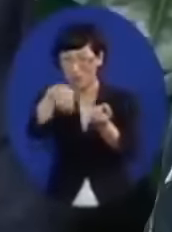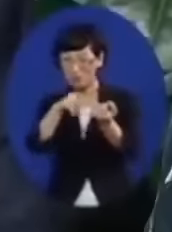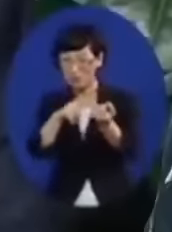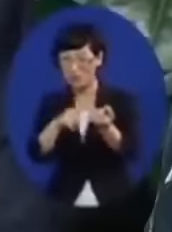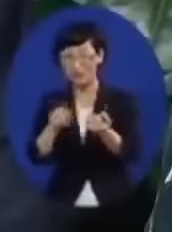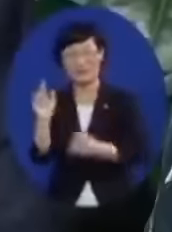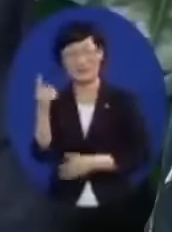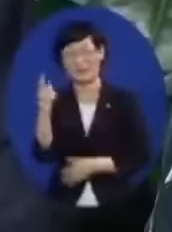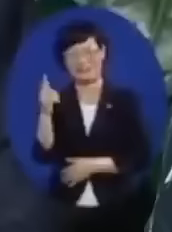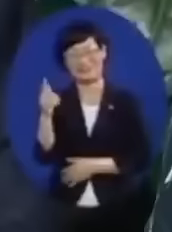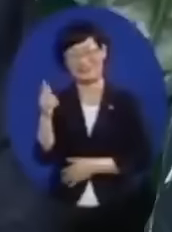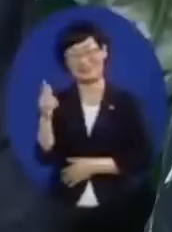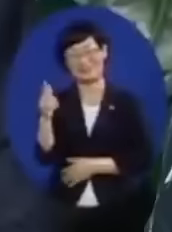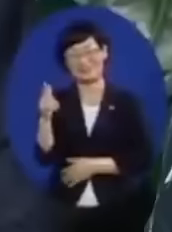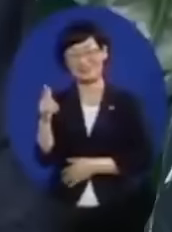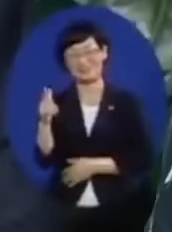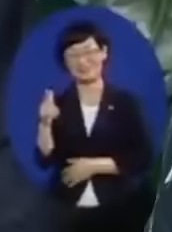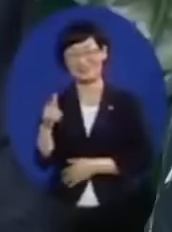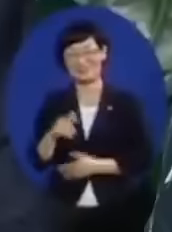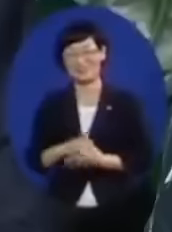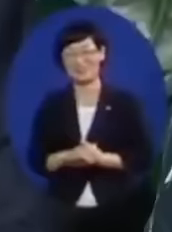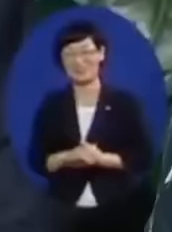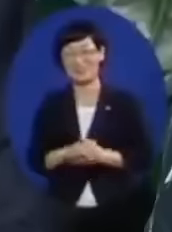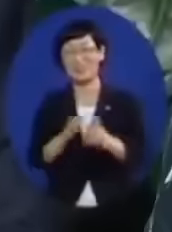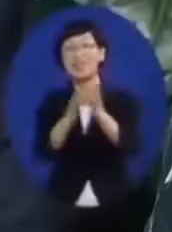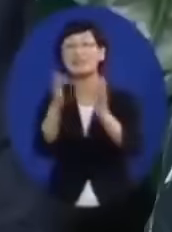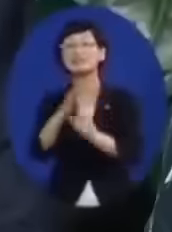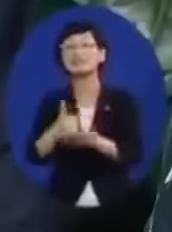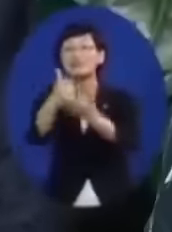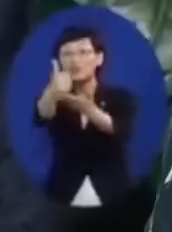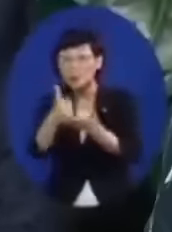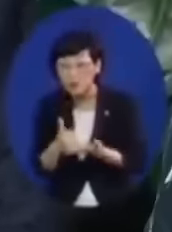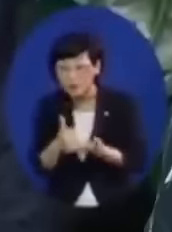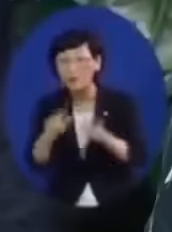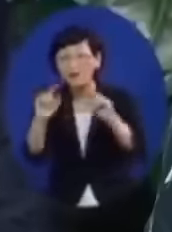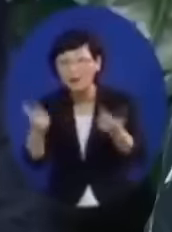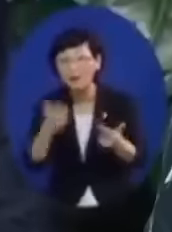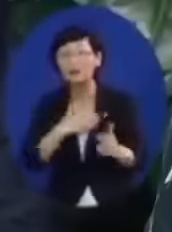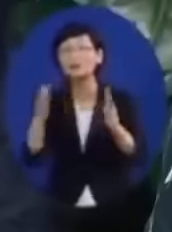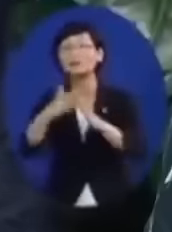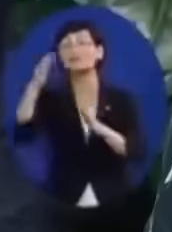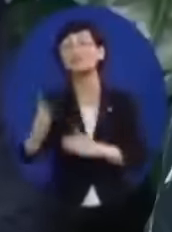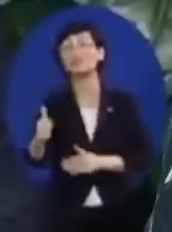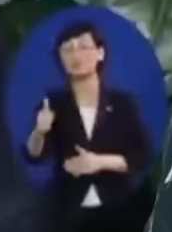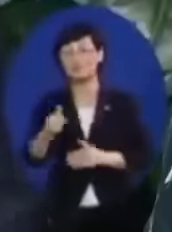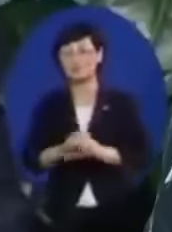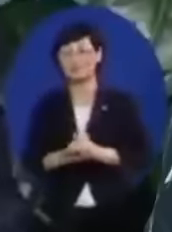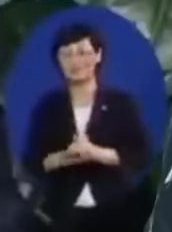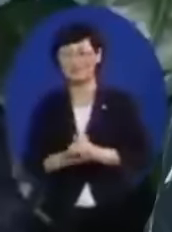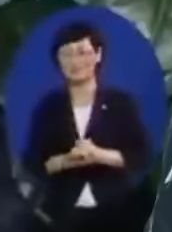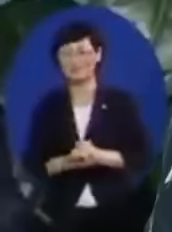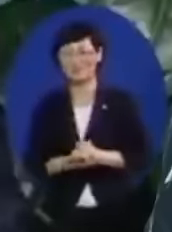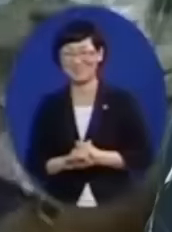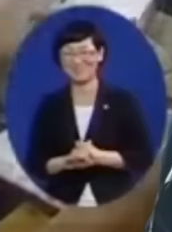아닙니다 여왕님, 예수님은 손님이 아니고 우리 집 주인입니다.